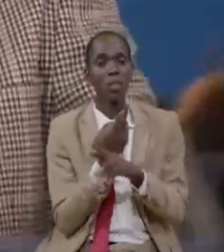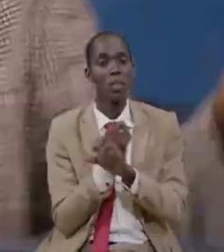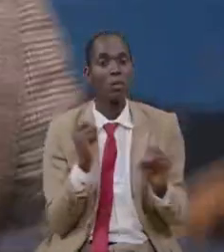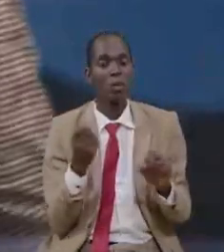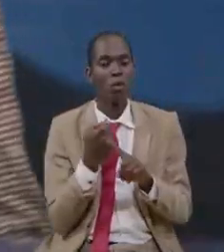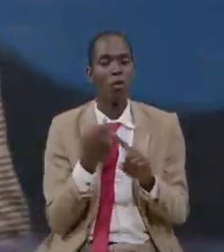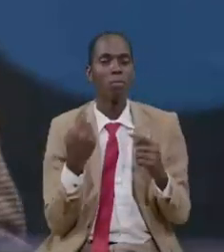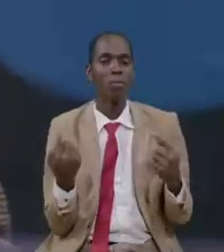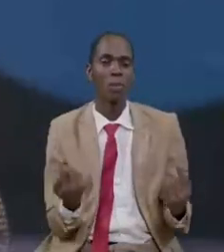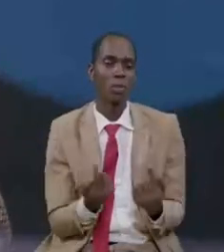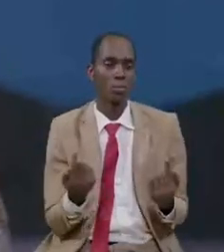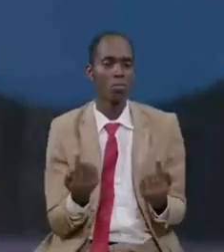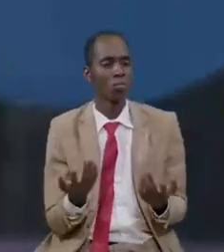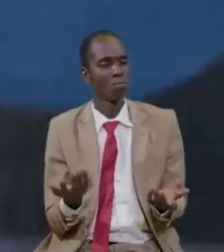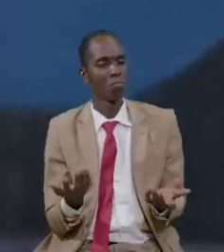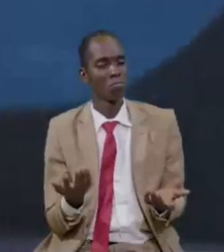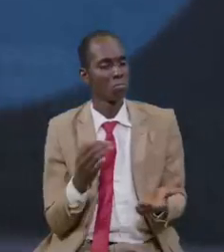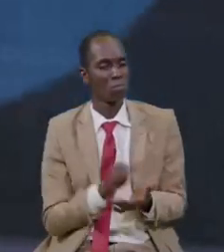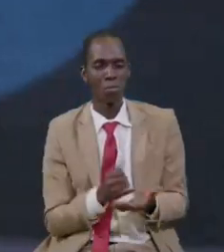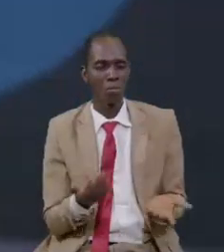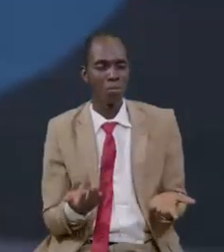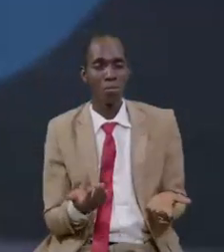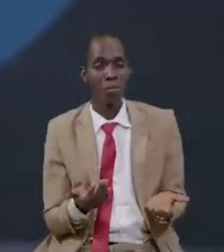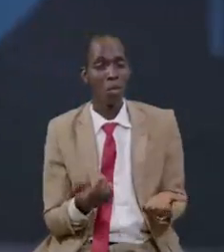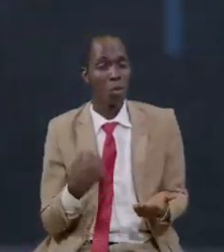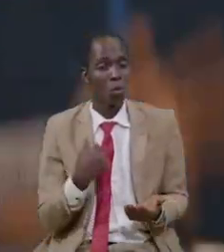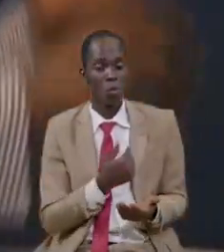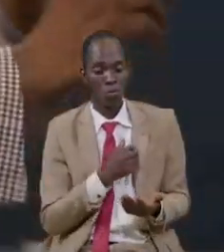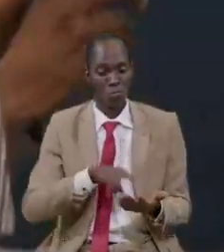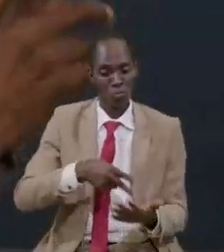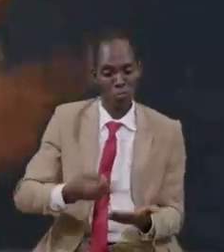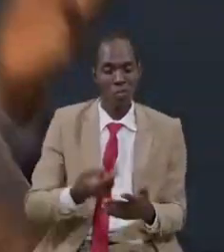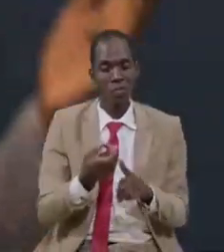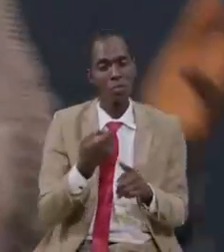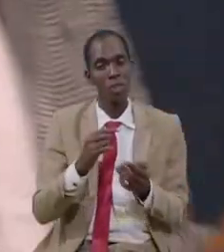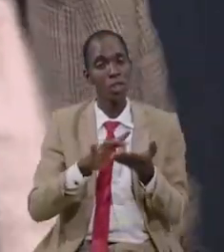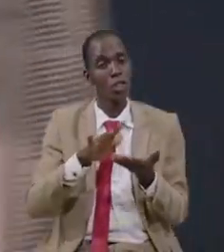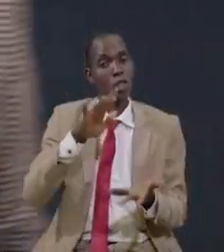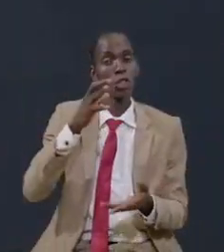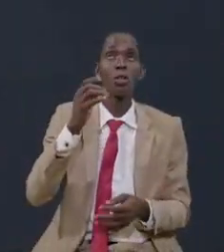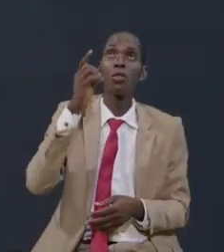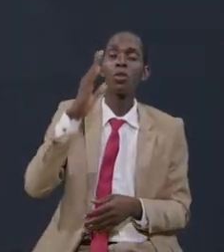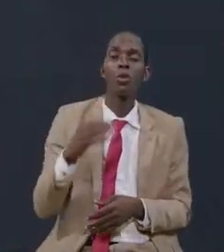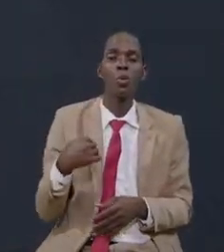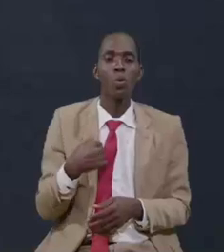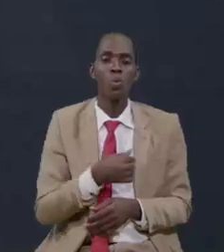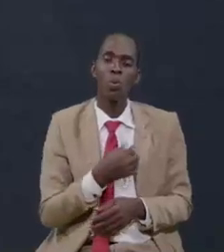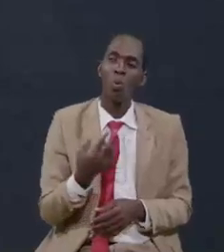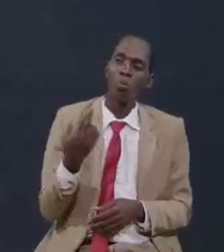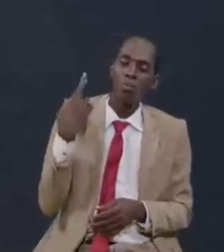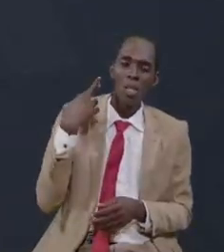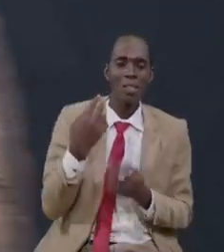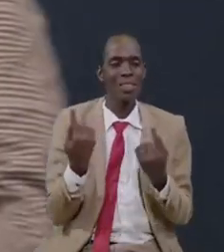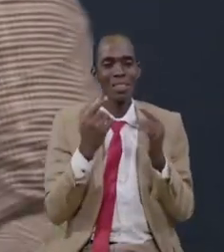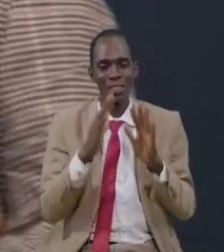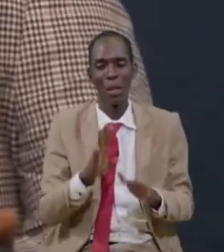péché. C'est ça. Nous sommes privés de la gloire de Dieu. Nous sommes pécheurs par nature.